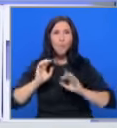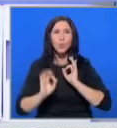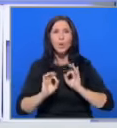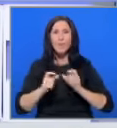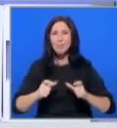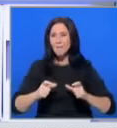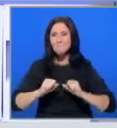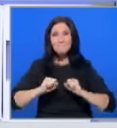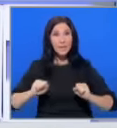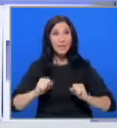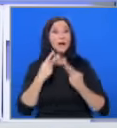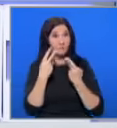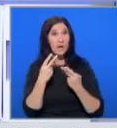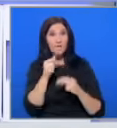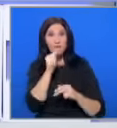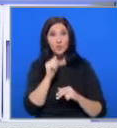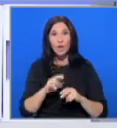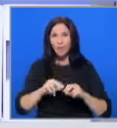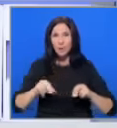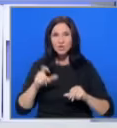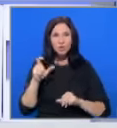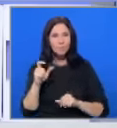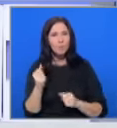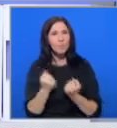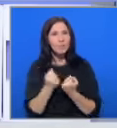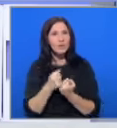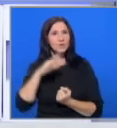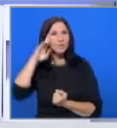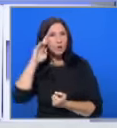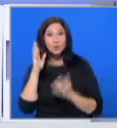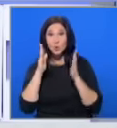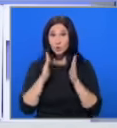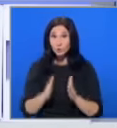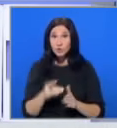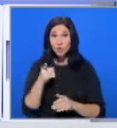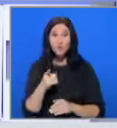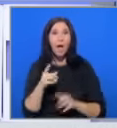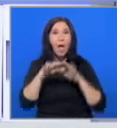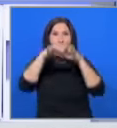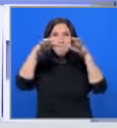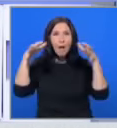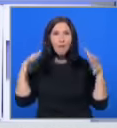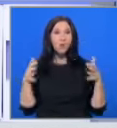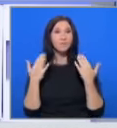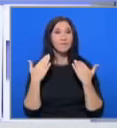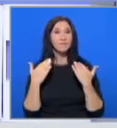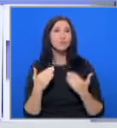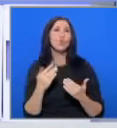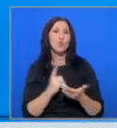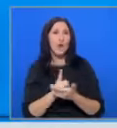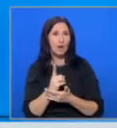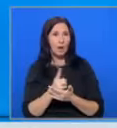мина, забелязан във водите на плажа на Созопол. На място военнослужащите са установили, че това е балон за въздух от зенитна